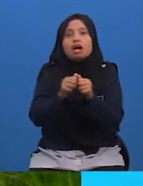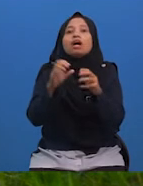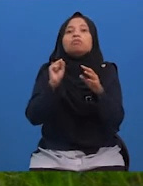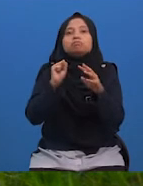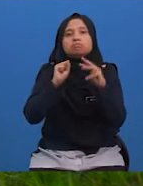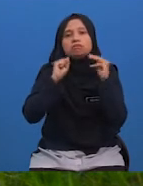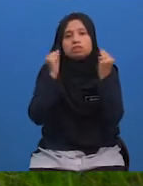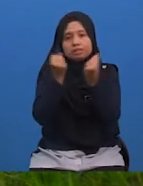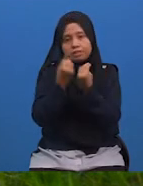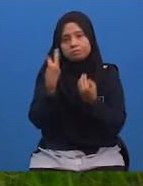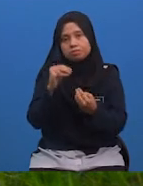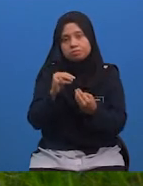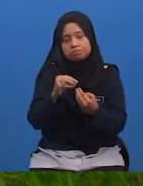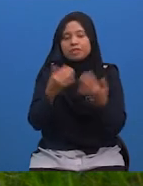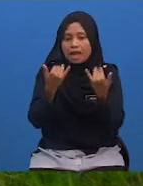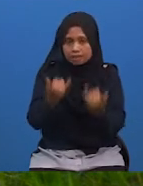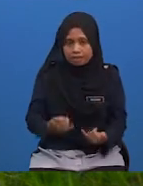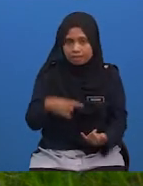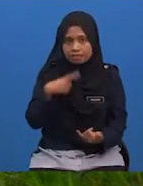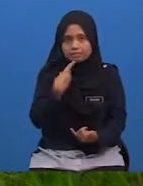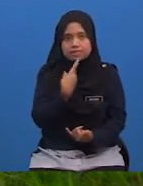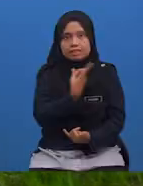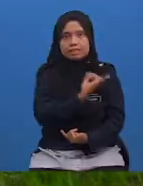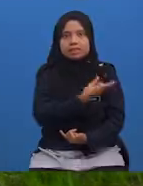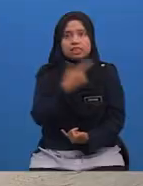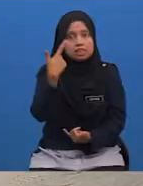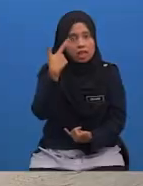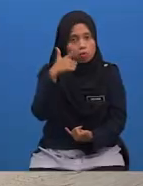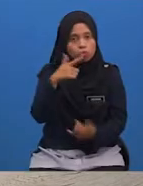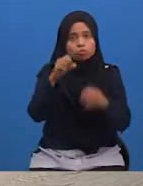Baik, sekarang cuba melihat soalan ini.